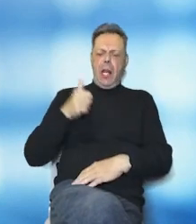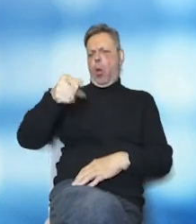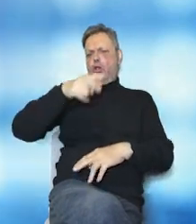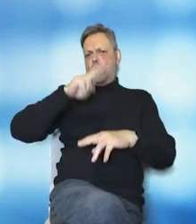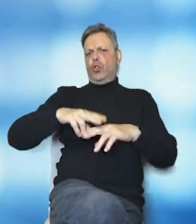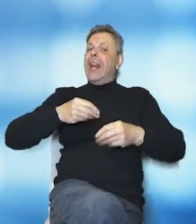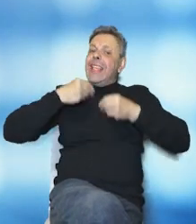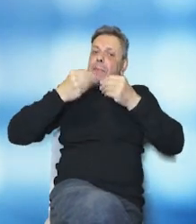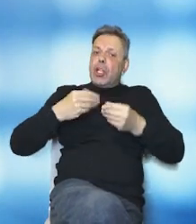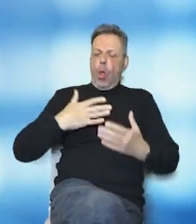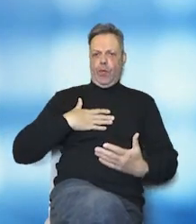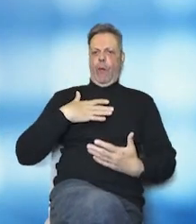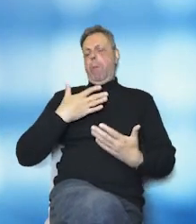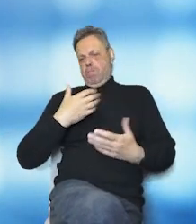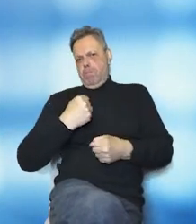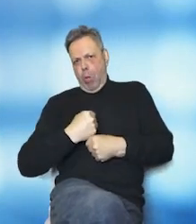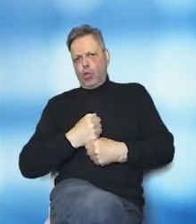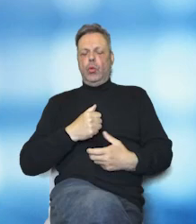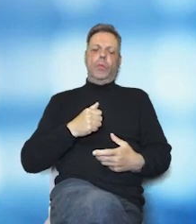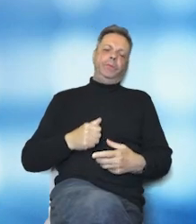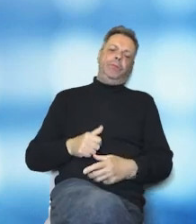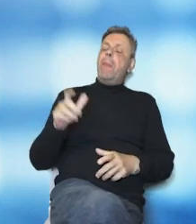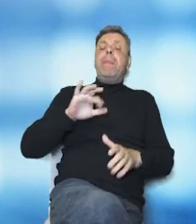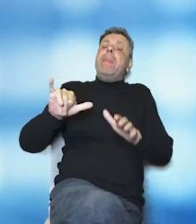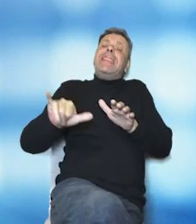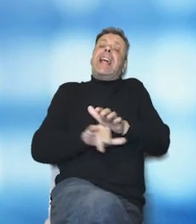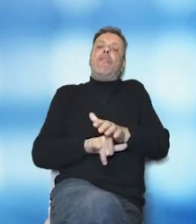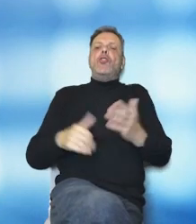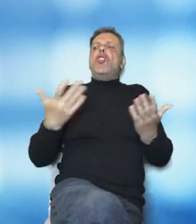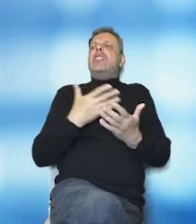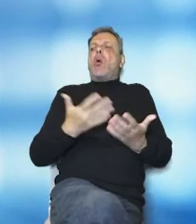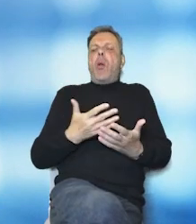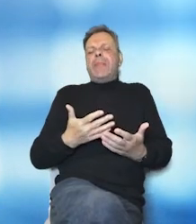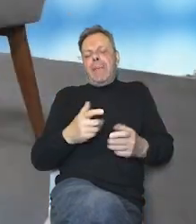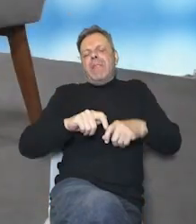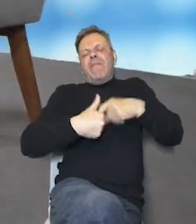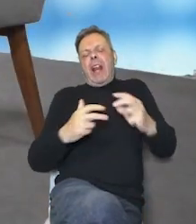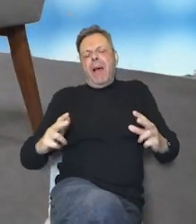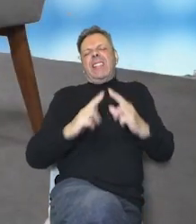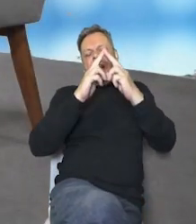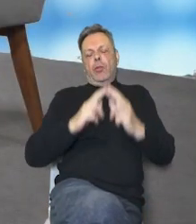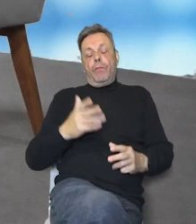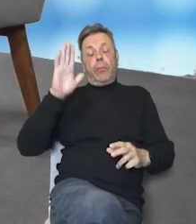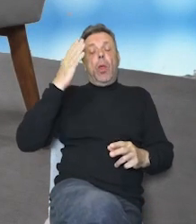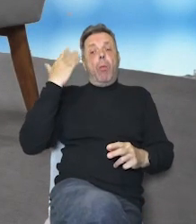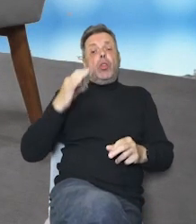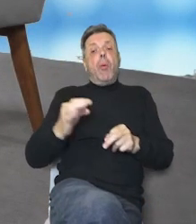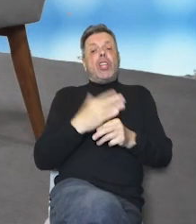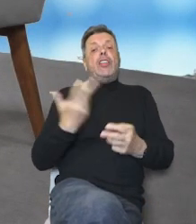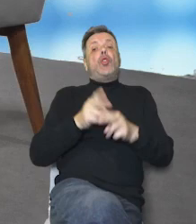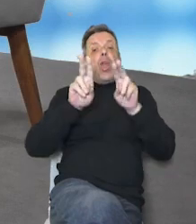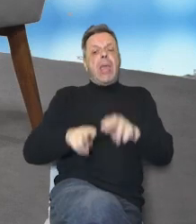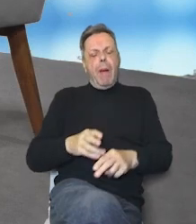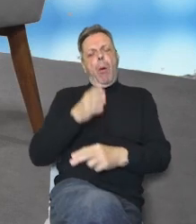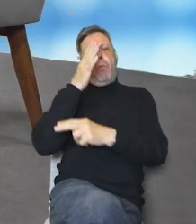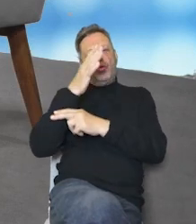nam ispričati o svom poslu, ne krijući s kojim se nevoljama susreću. Budimo sretni što ih imamo, budući